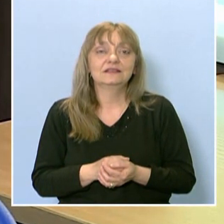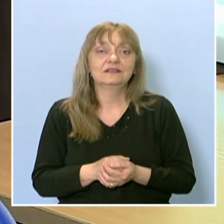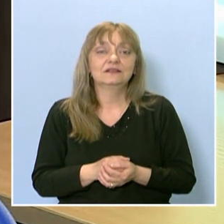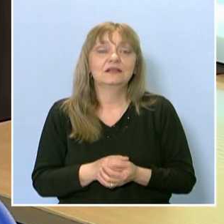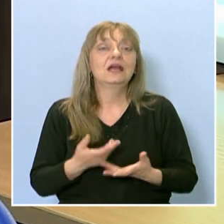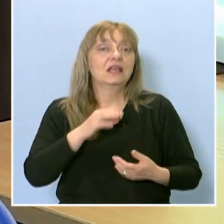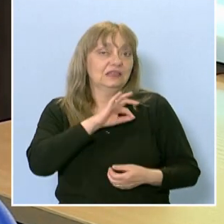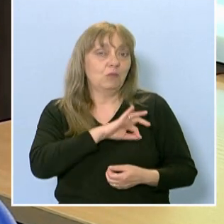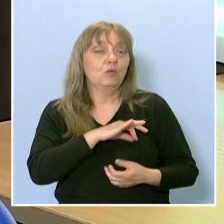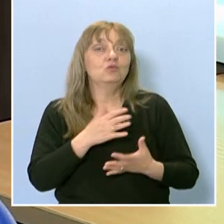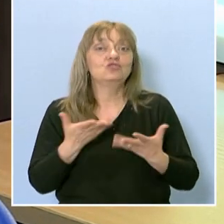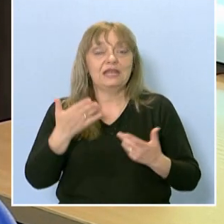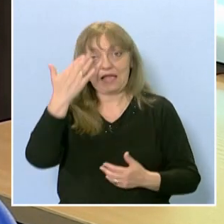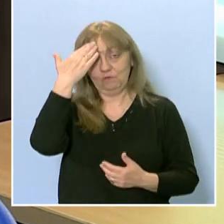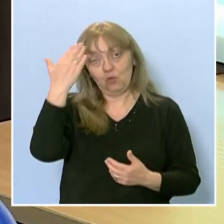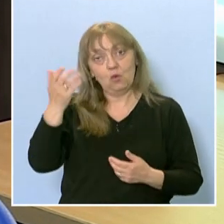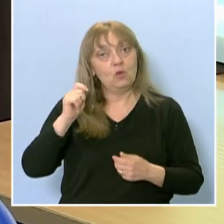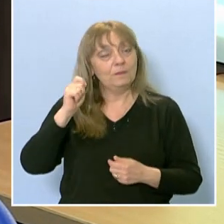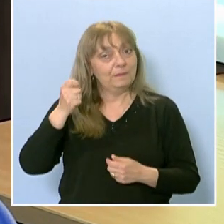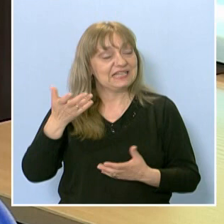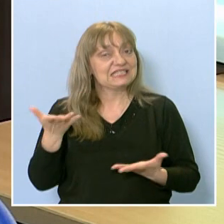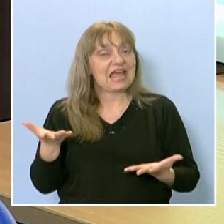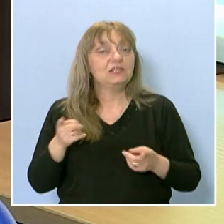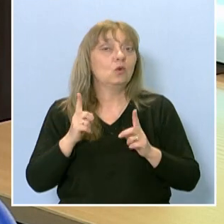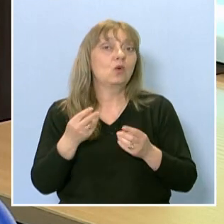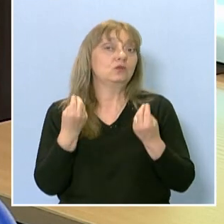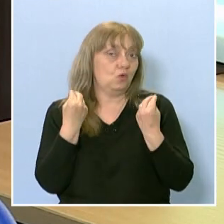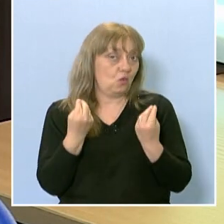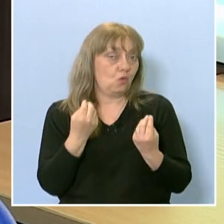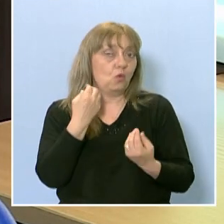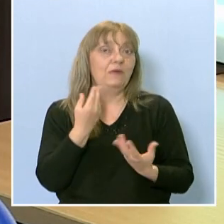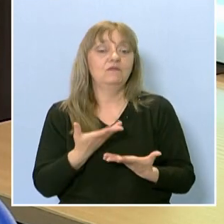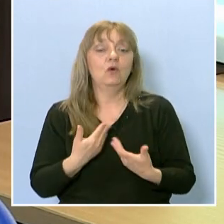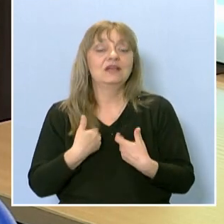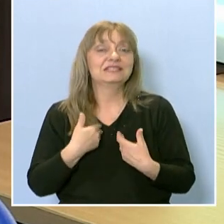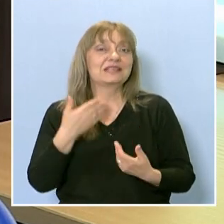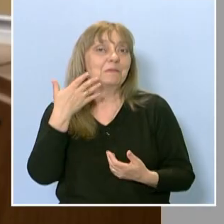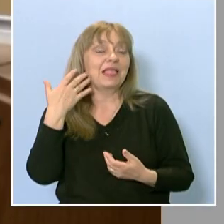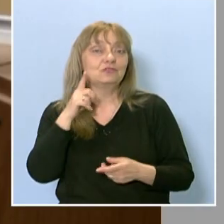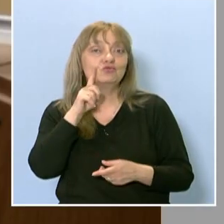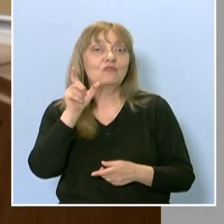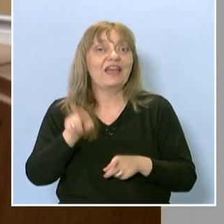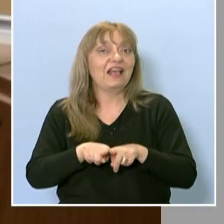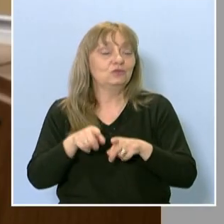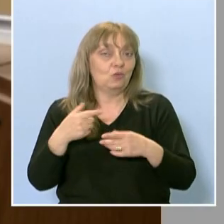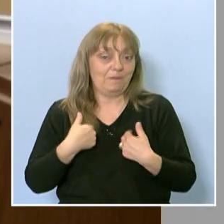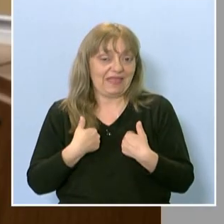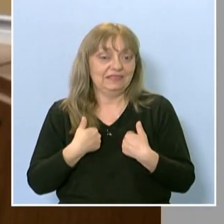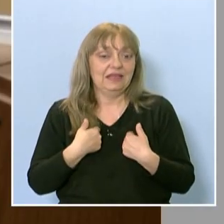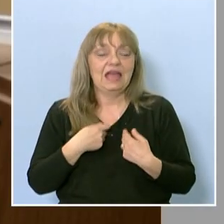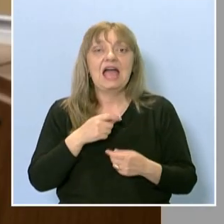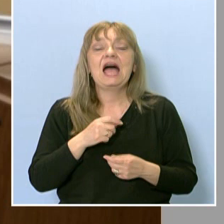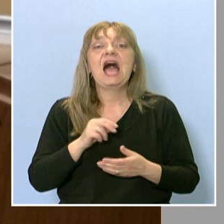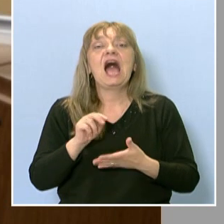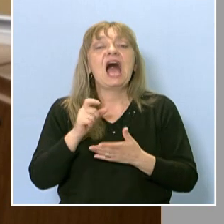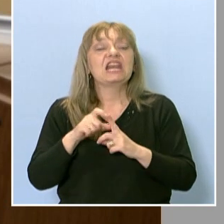да получа някакво признание, което е хубаво за млад човек като мен. Режисьори,